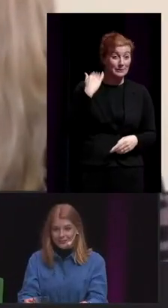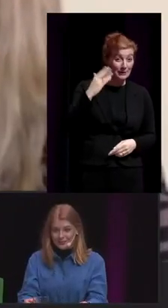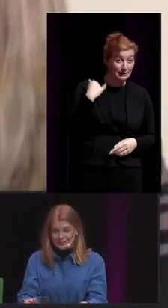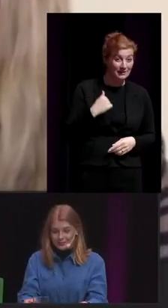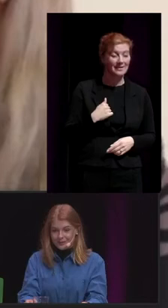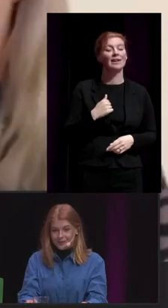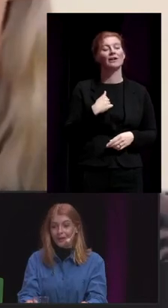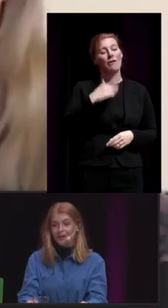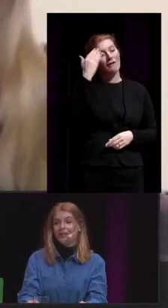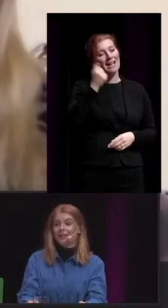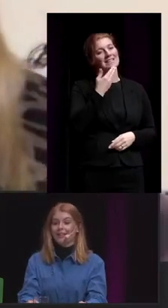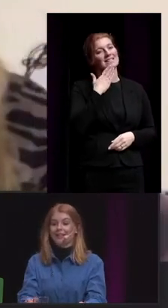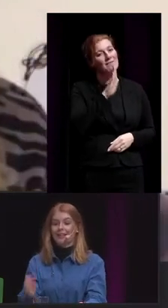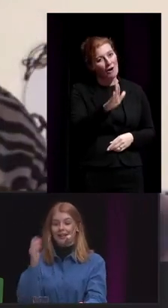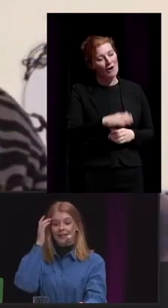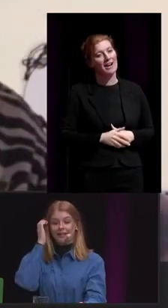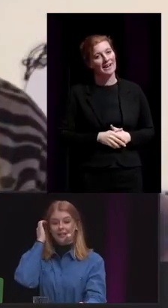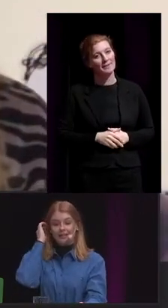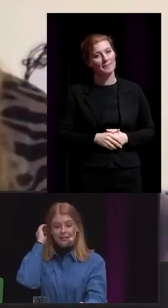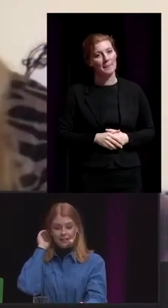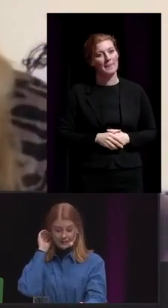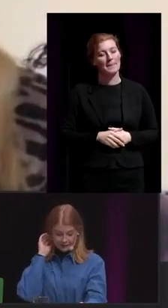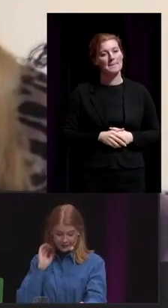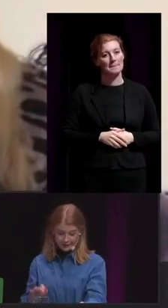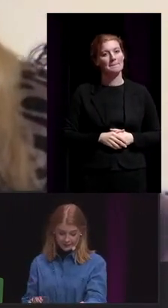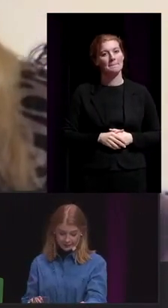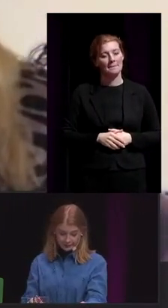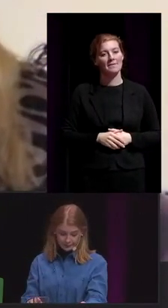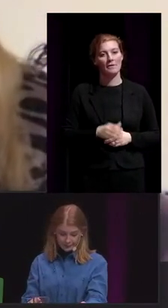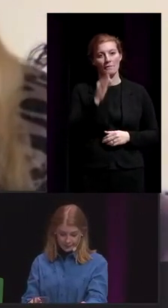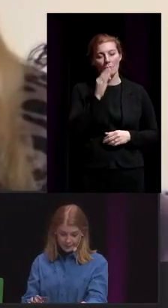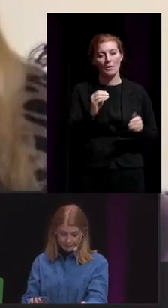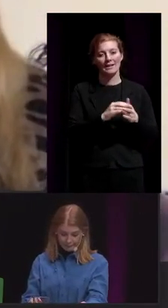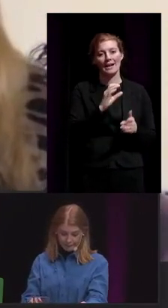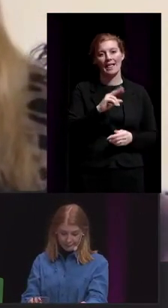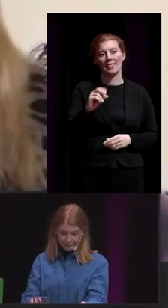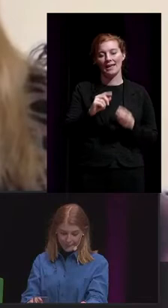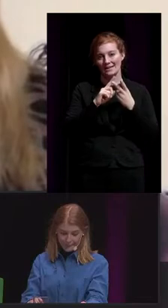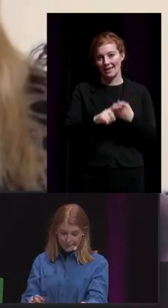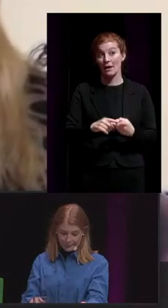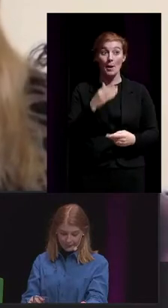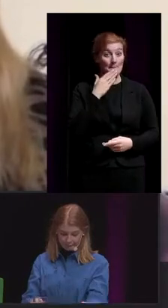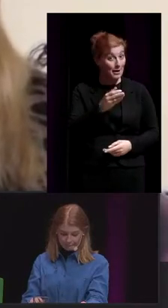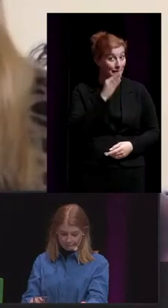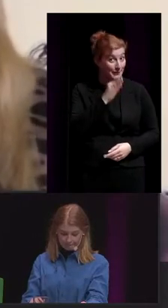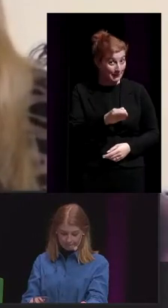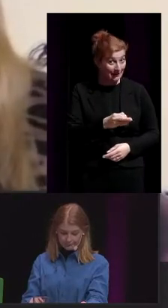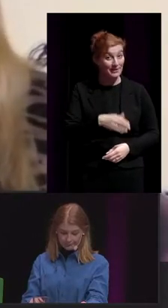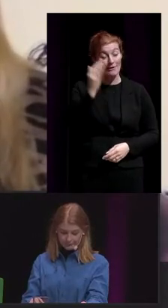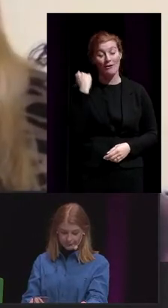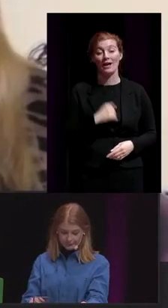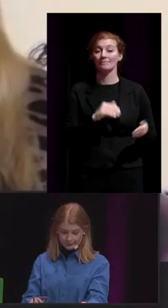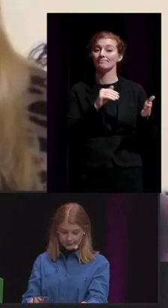svara då? Ja, det var riktat till Anna där igen. Mycket bra fråga. Jag kan åberopa det hela